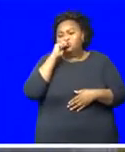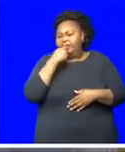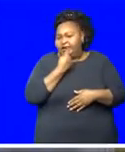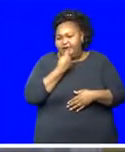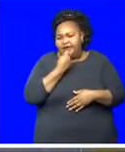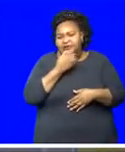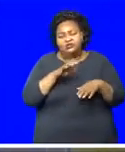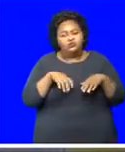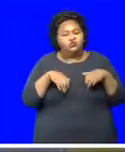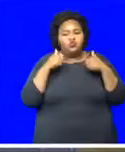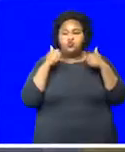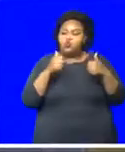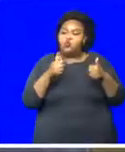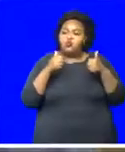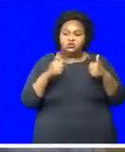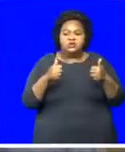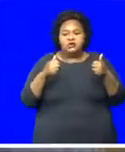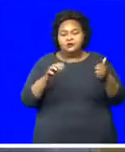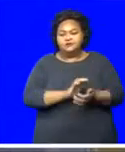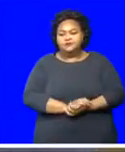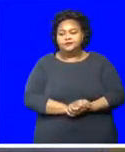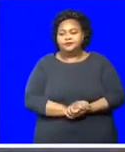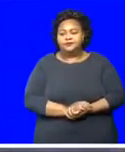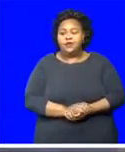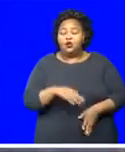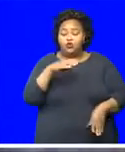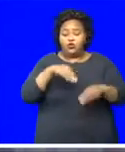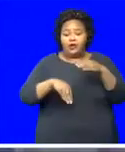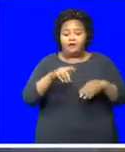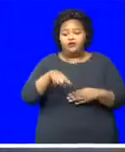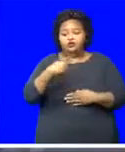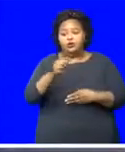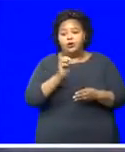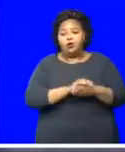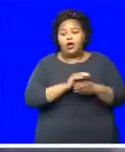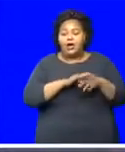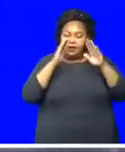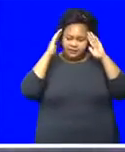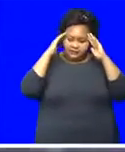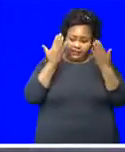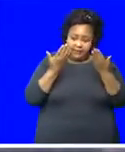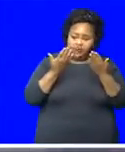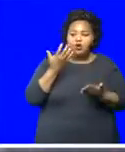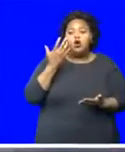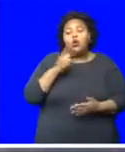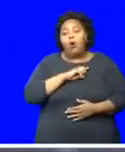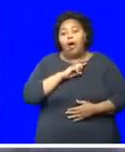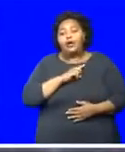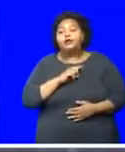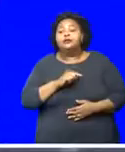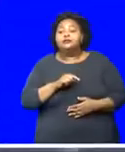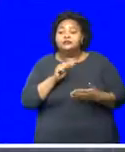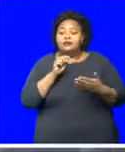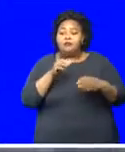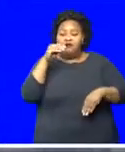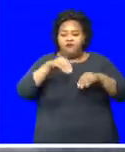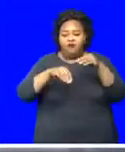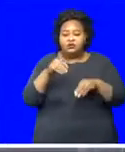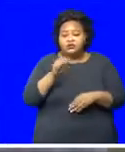umsebenzi wenkosi uhambe kahle kakhulu. Namuhla singathi ke ngoba sisaye kubaleni nakhona siyathemba ukuthi kutawuhamba kahle